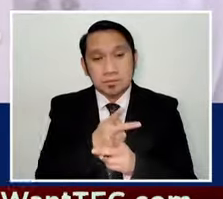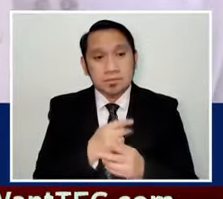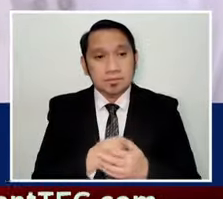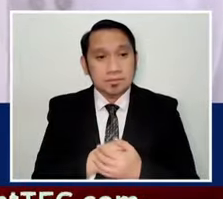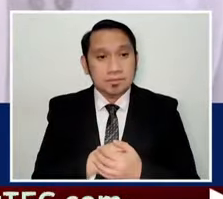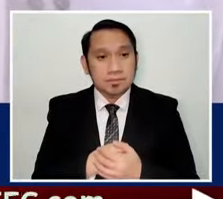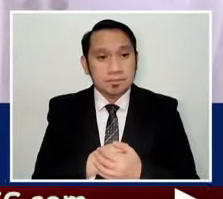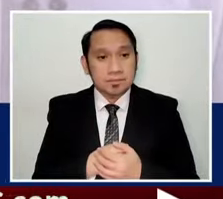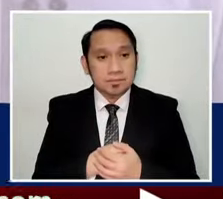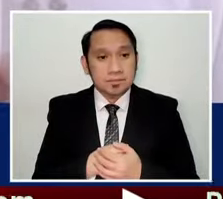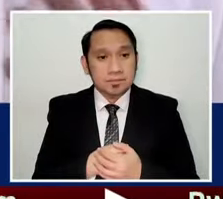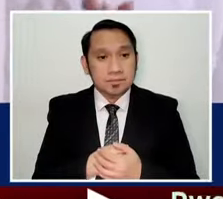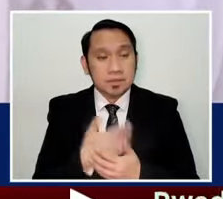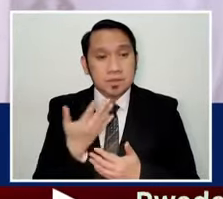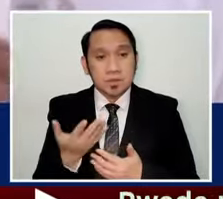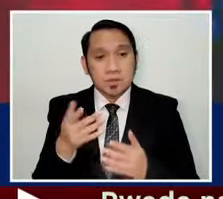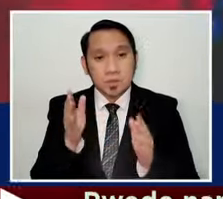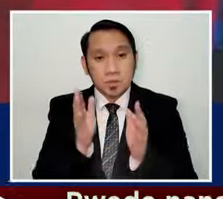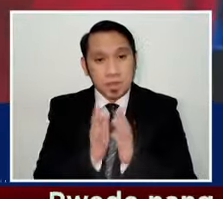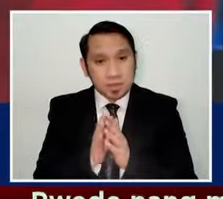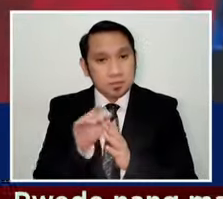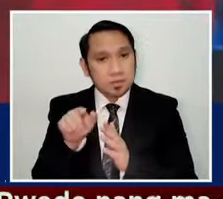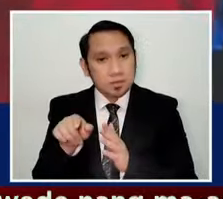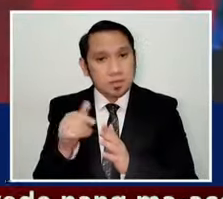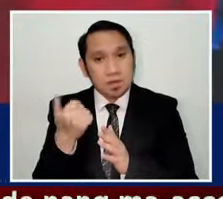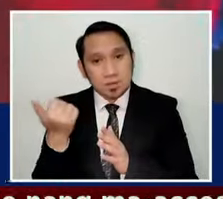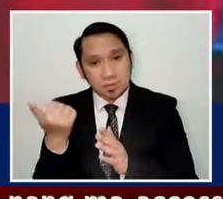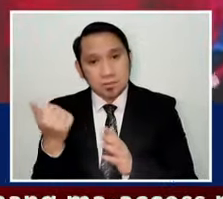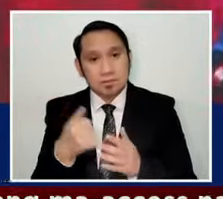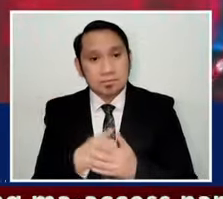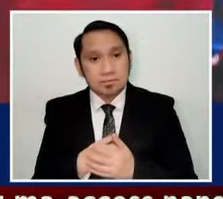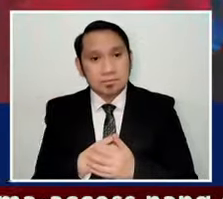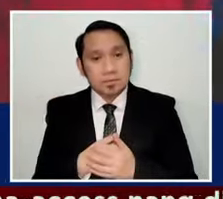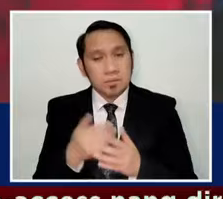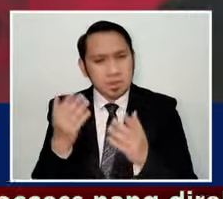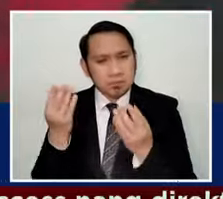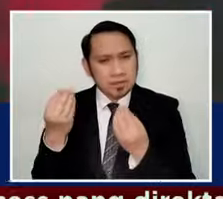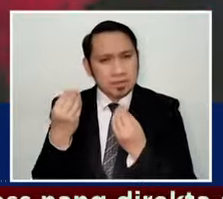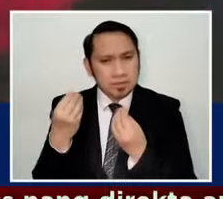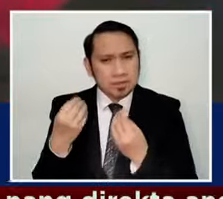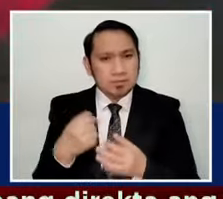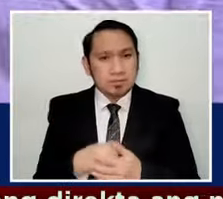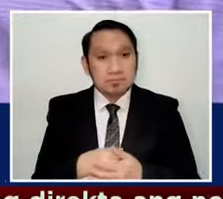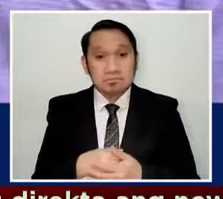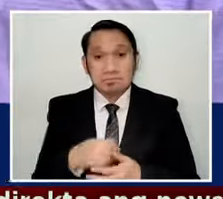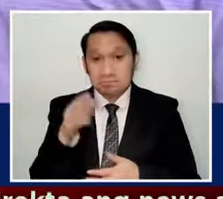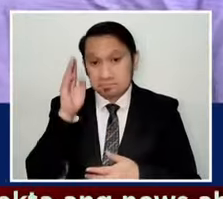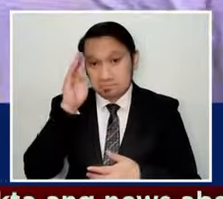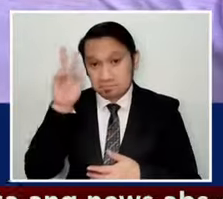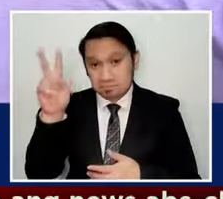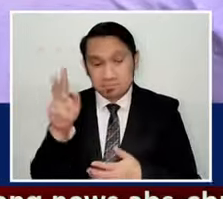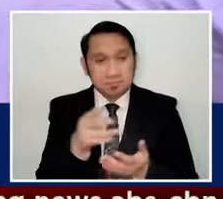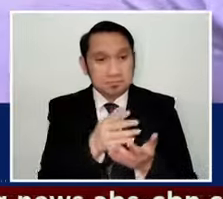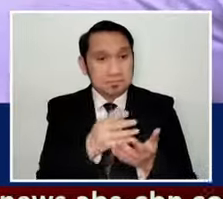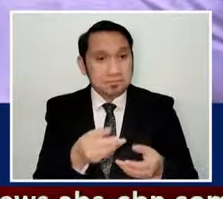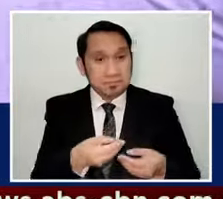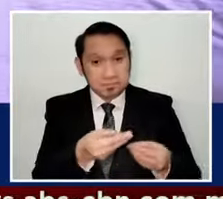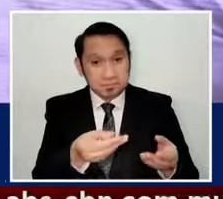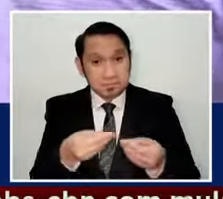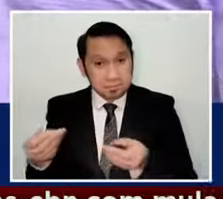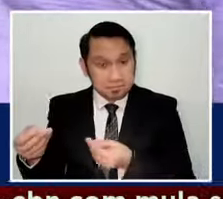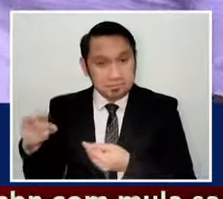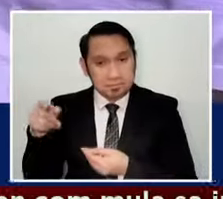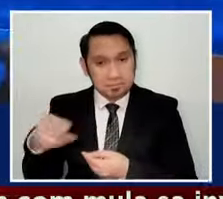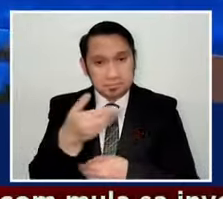naman eh. Magpaturo tayo sa iba-iba. Samantala, namahagi din si Pangulo Marcos ng mga gamit tulad ng rice